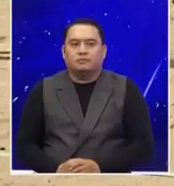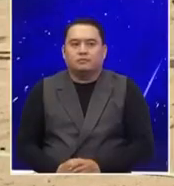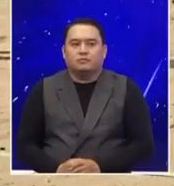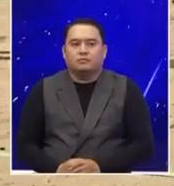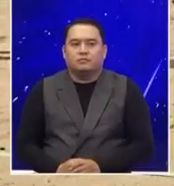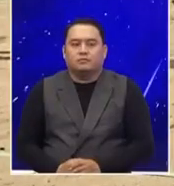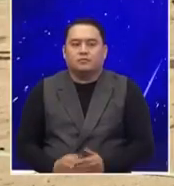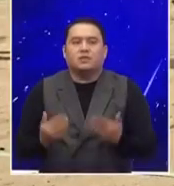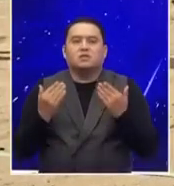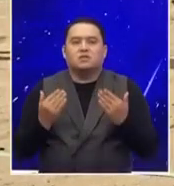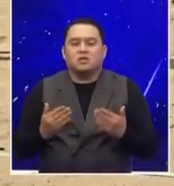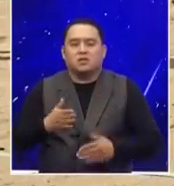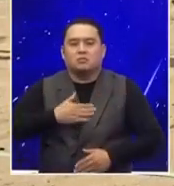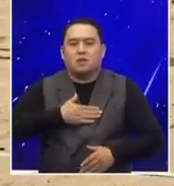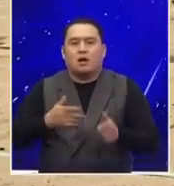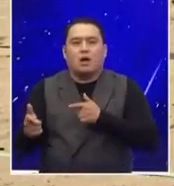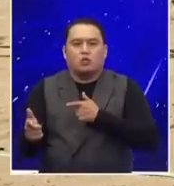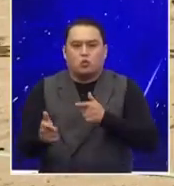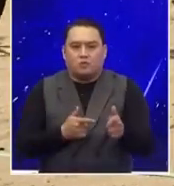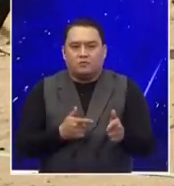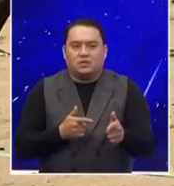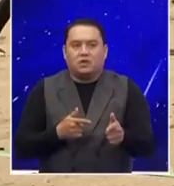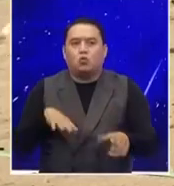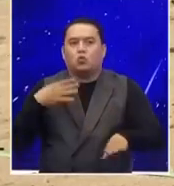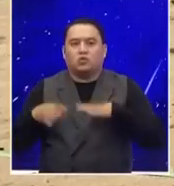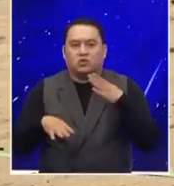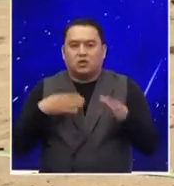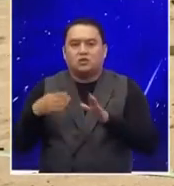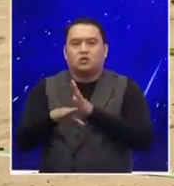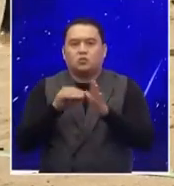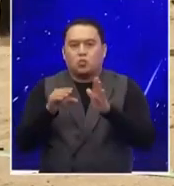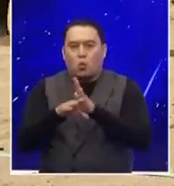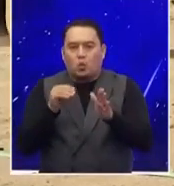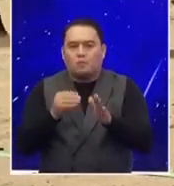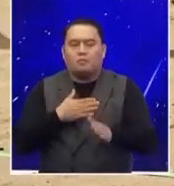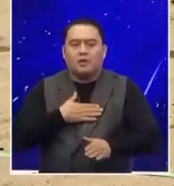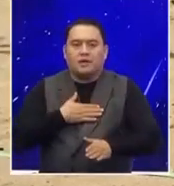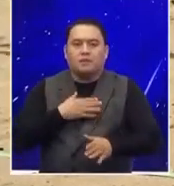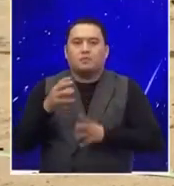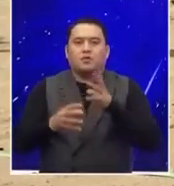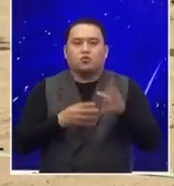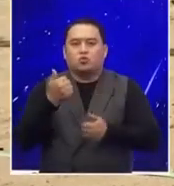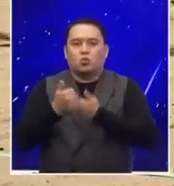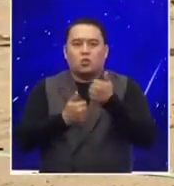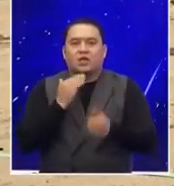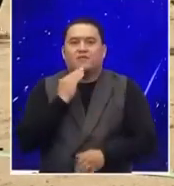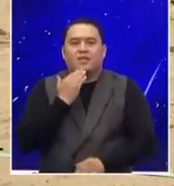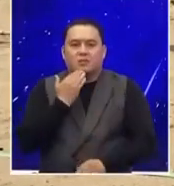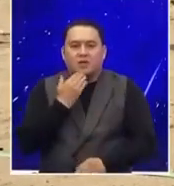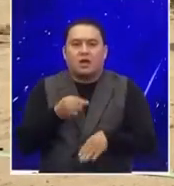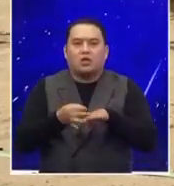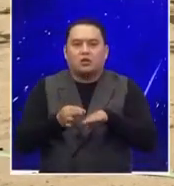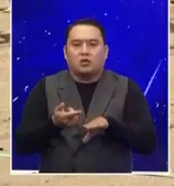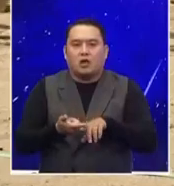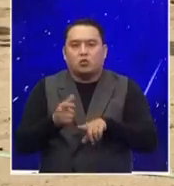момент мы готовимся и проходим учебно-тренировочные сборы. То есть мы готовимся к международному турниру в Египте, который